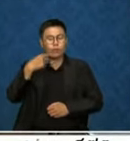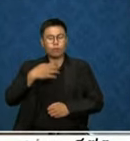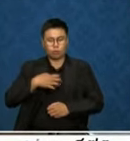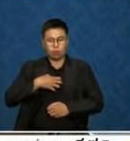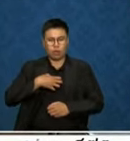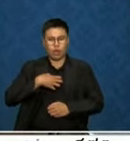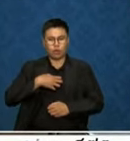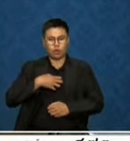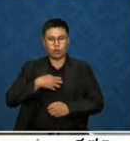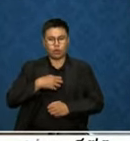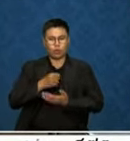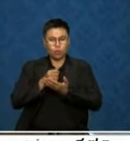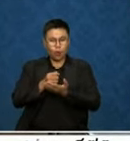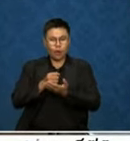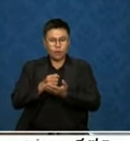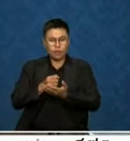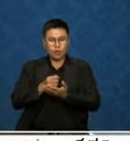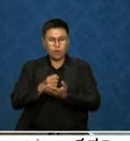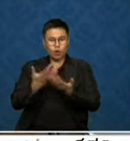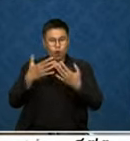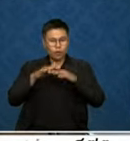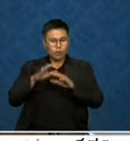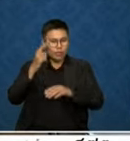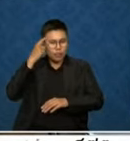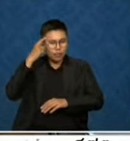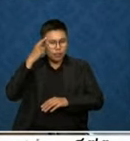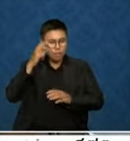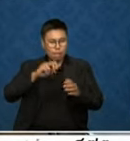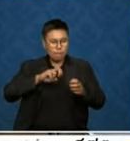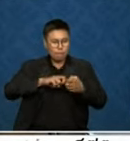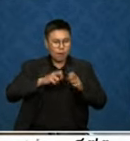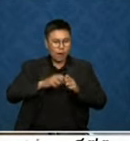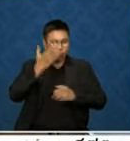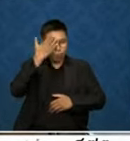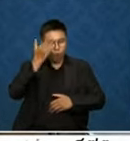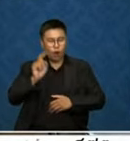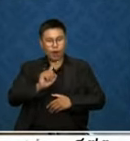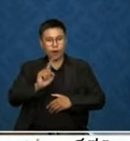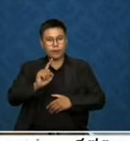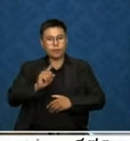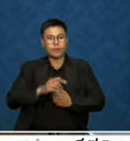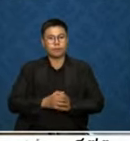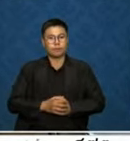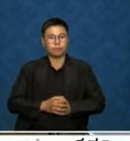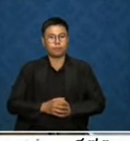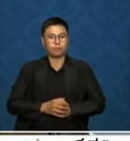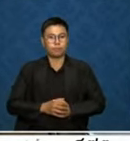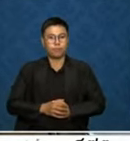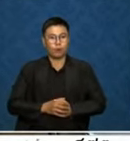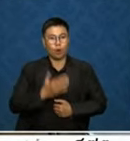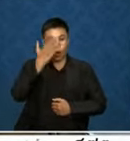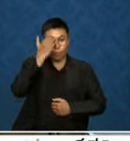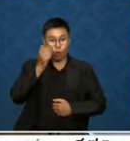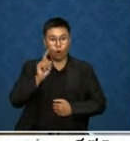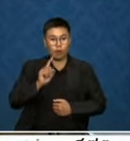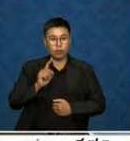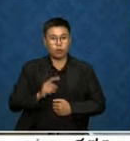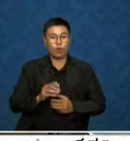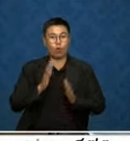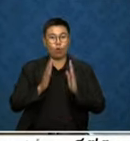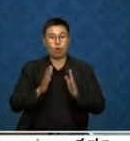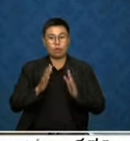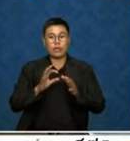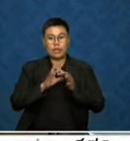ฎรครับมาชวนกันคิดว่าสาเหตุจริงๆเกิดจากอะไรเกิดขึ้นได้อย่างไรและเพราะอะไรครับเพราะวงจรนี้ทำให้คนที่เกี่ย